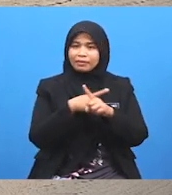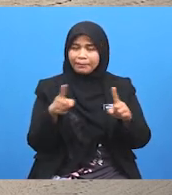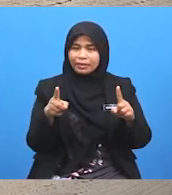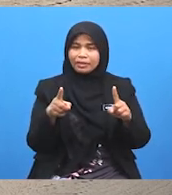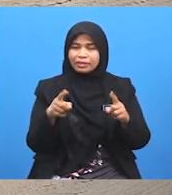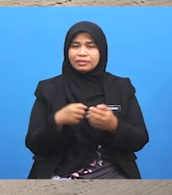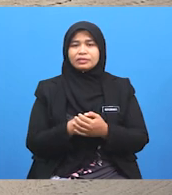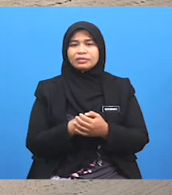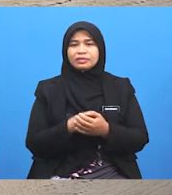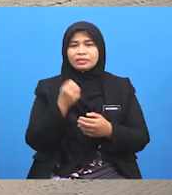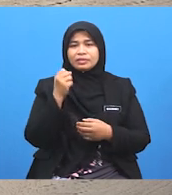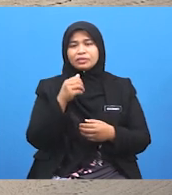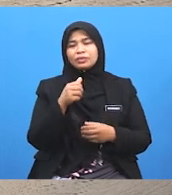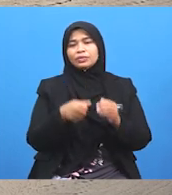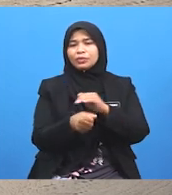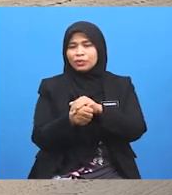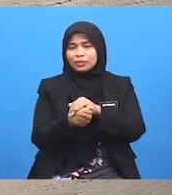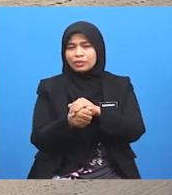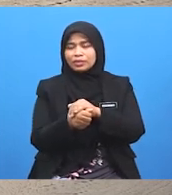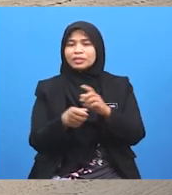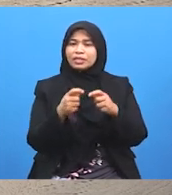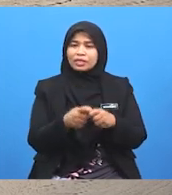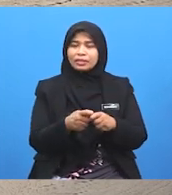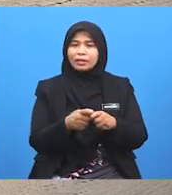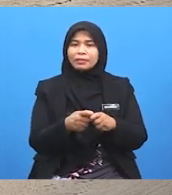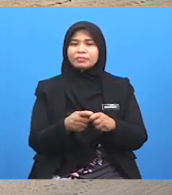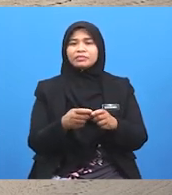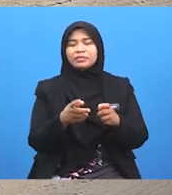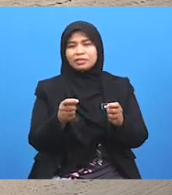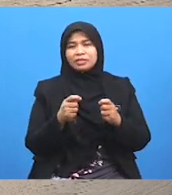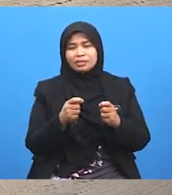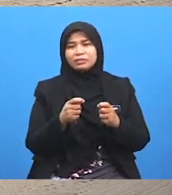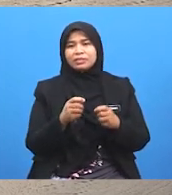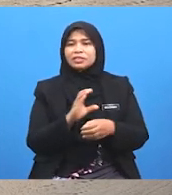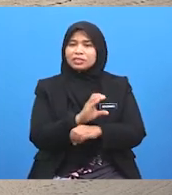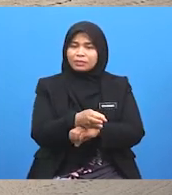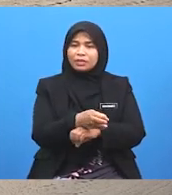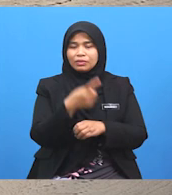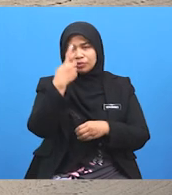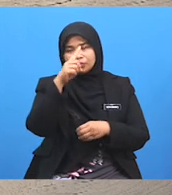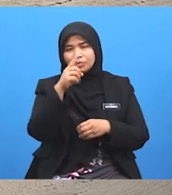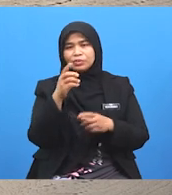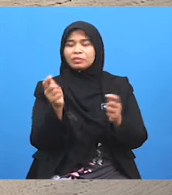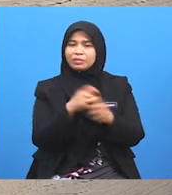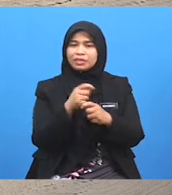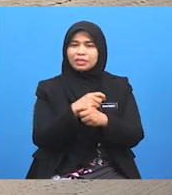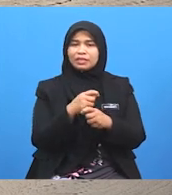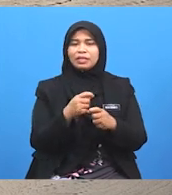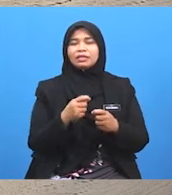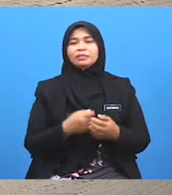tetapi, si kura-kura tetap menerima cabaran untuk bertanding dalam perlumbaan